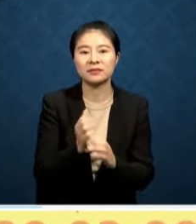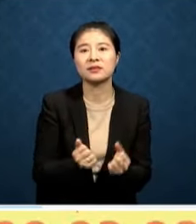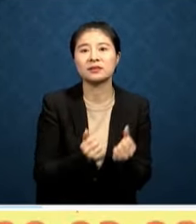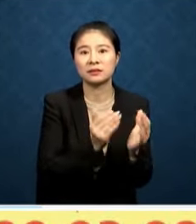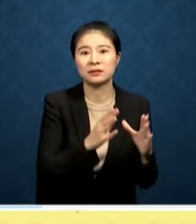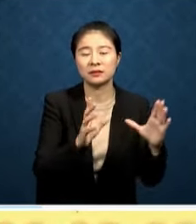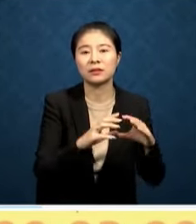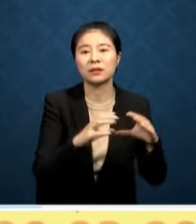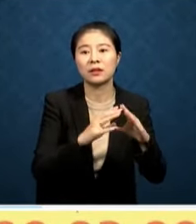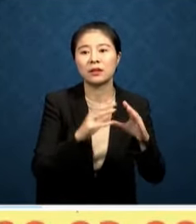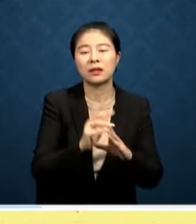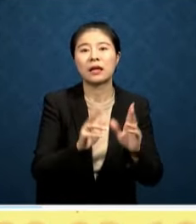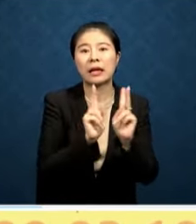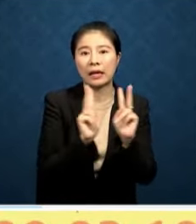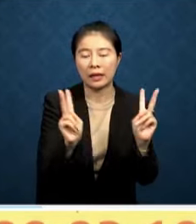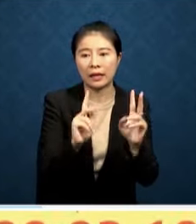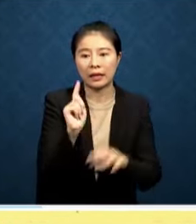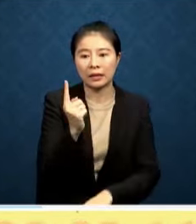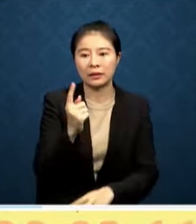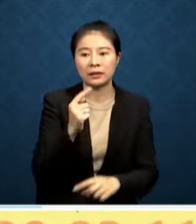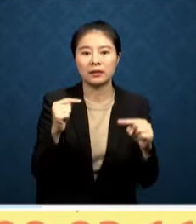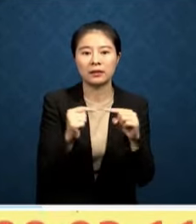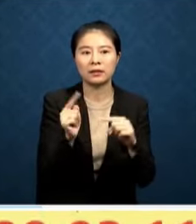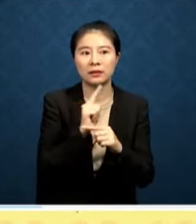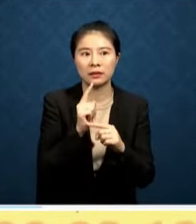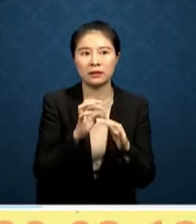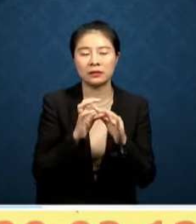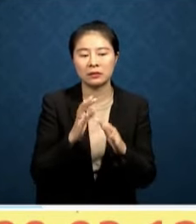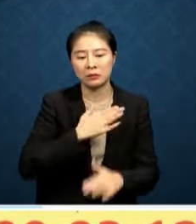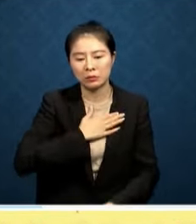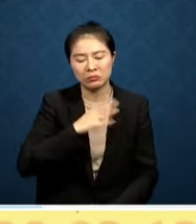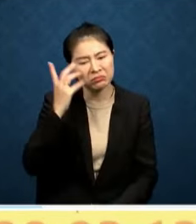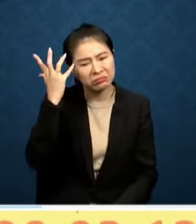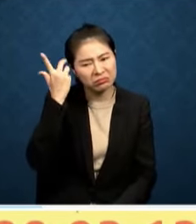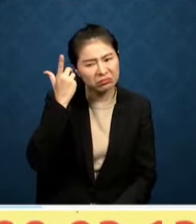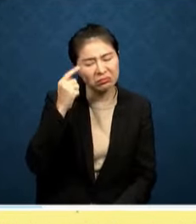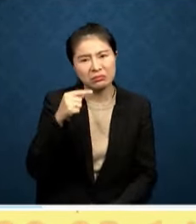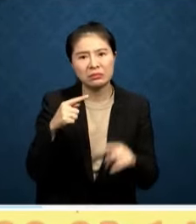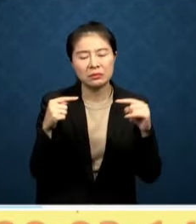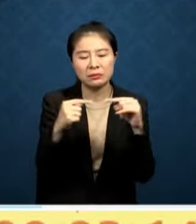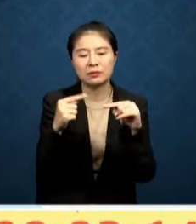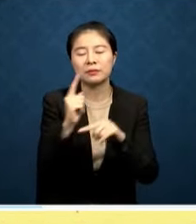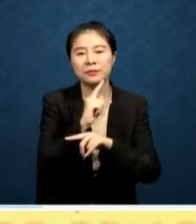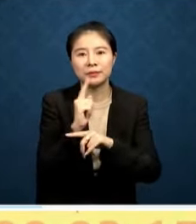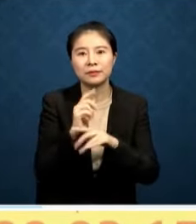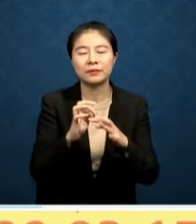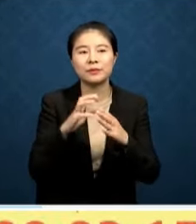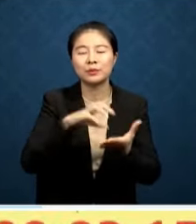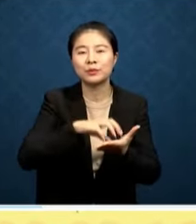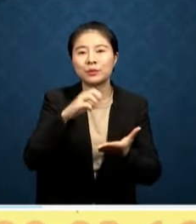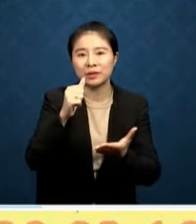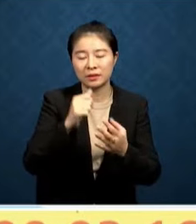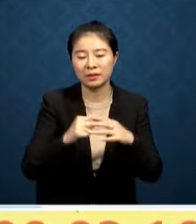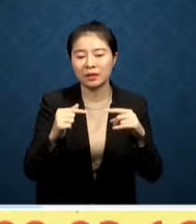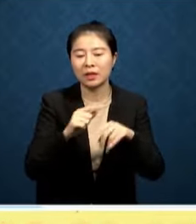การท่านใหม่เข้ามาอันนี้ก็เป็นส่วนที่ตัวผมเองกังวลแต่บังเอิญว่าโชคดีเราเหลือระยะเ